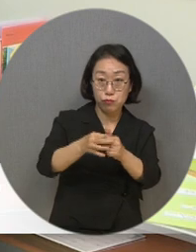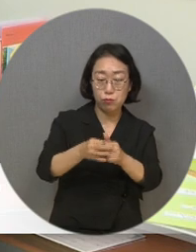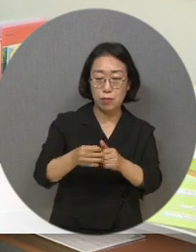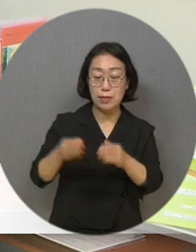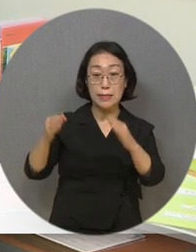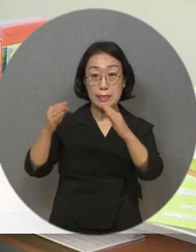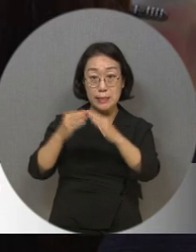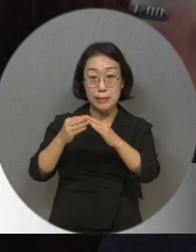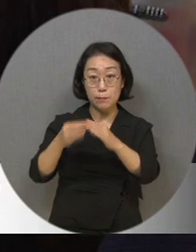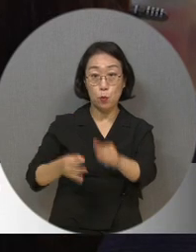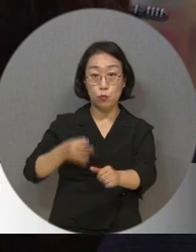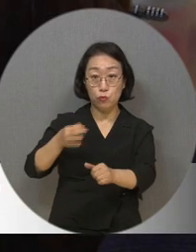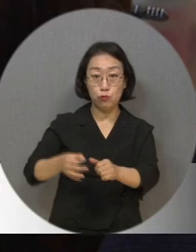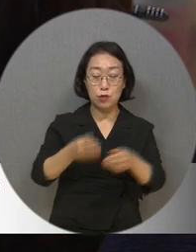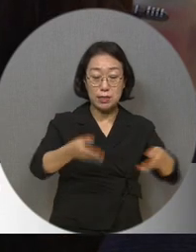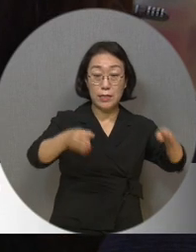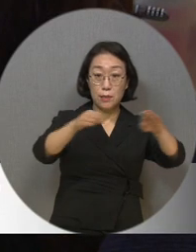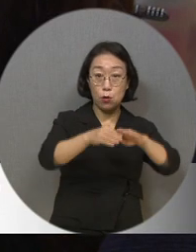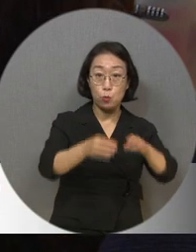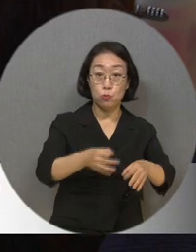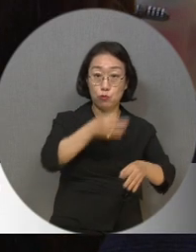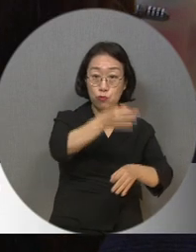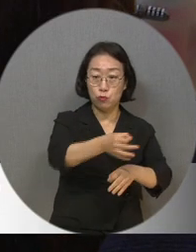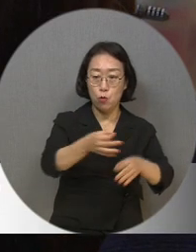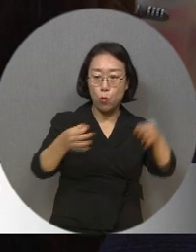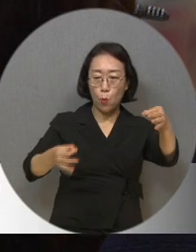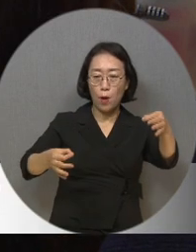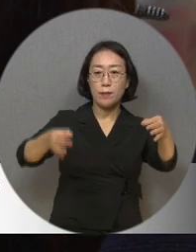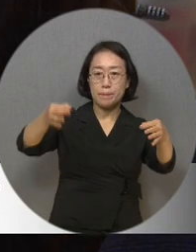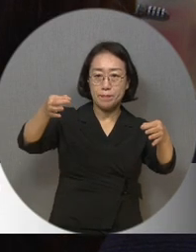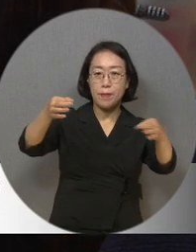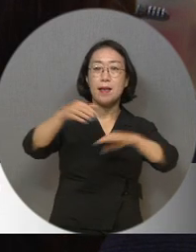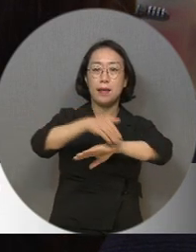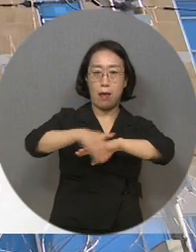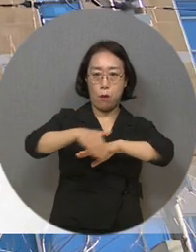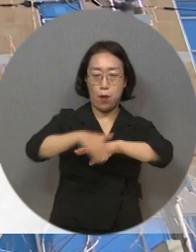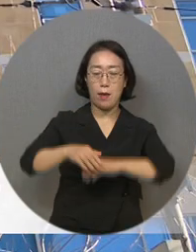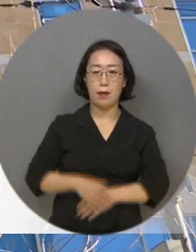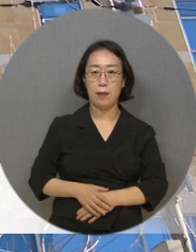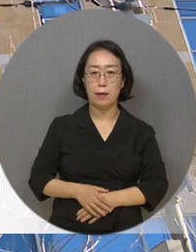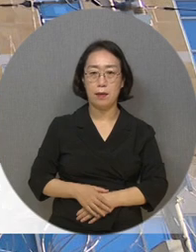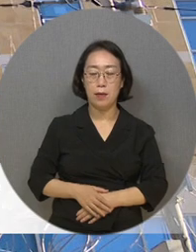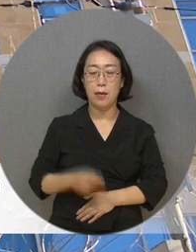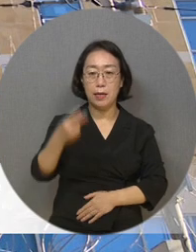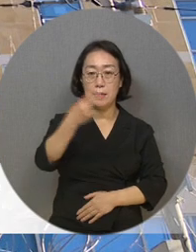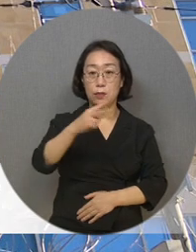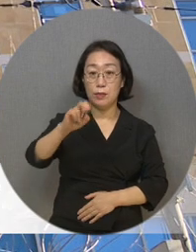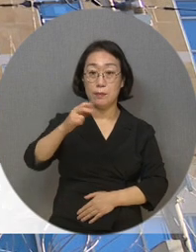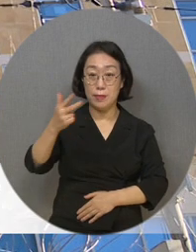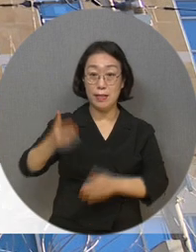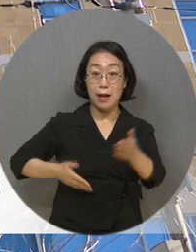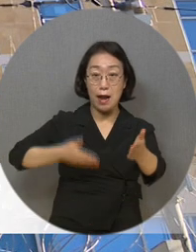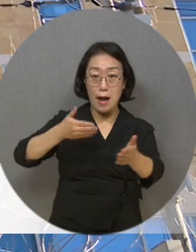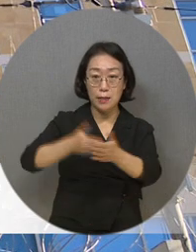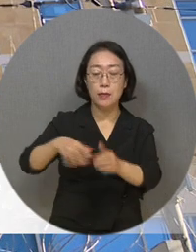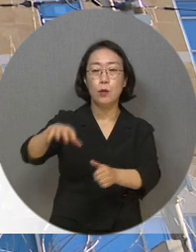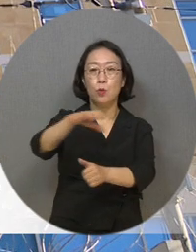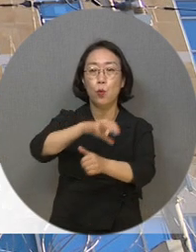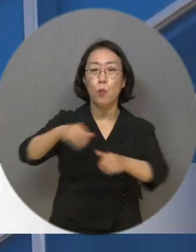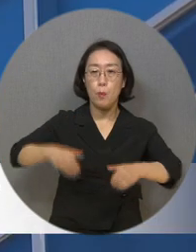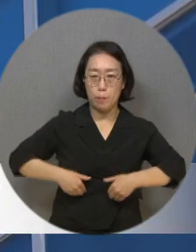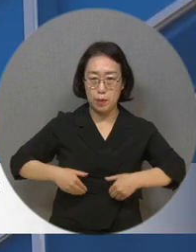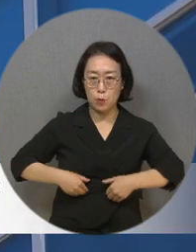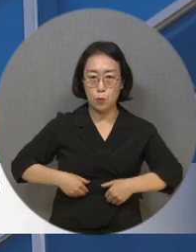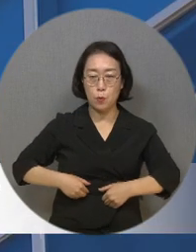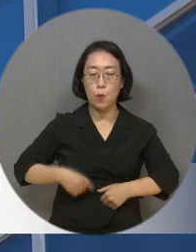월 한도액을 시설 입소자 수준으로 인상한다고 밝혔습니다. 우선 2027년까지 돌봄 필요도가 높은